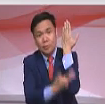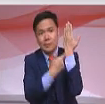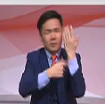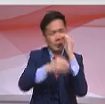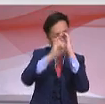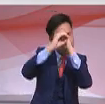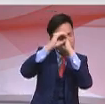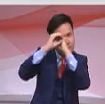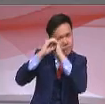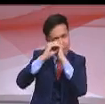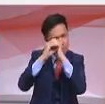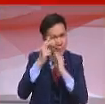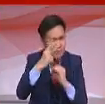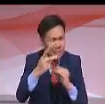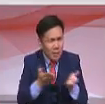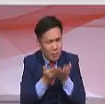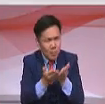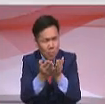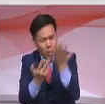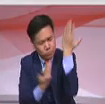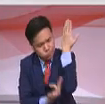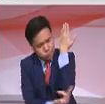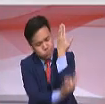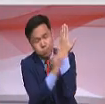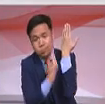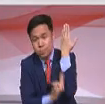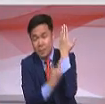aktiviti penglihatan. Selain itu, seramai